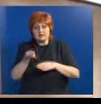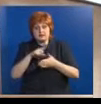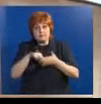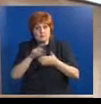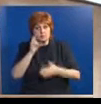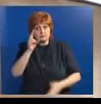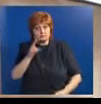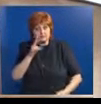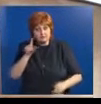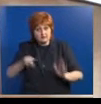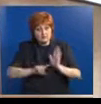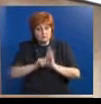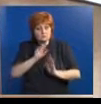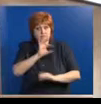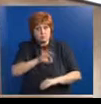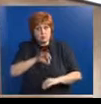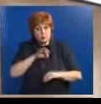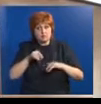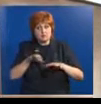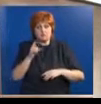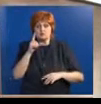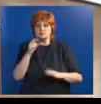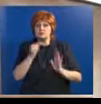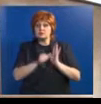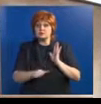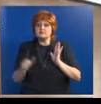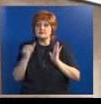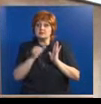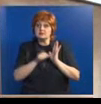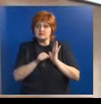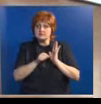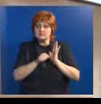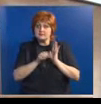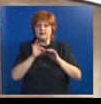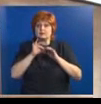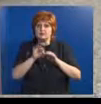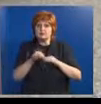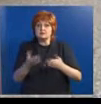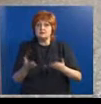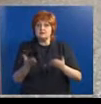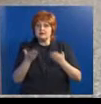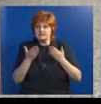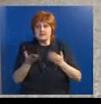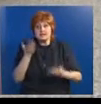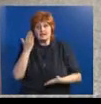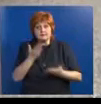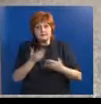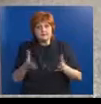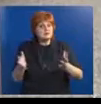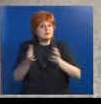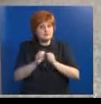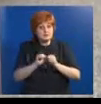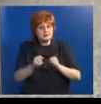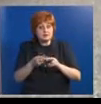Невинномысску возбуждено уголовное дело по статье 166 «Угон». Проводится расследование. И если бы угонщиков не задержали,